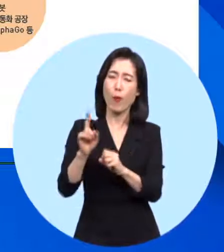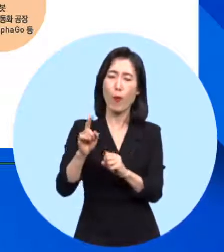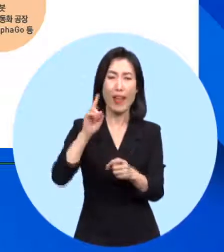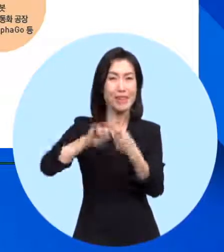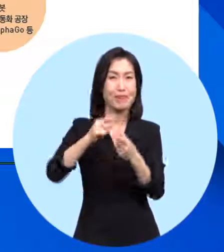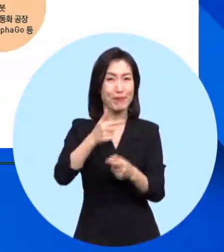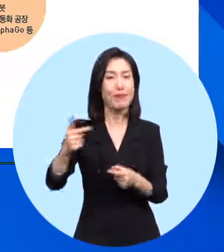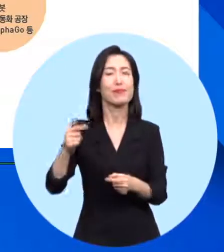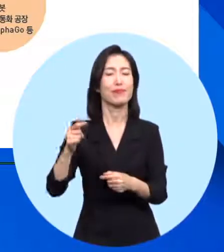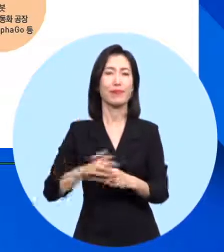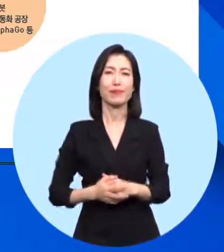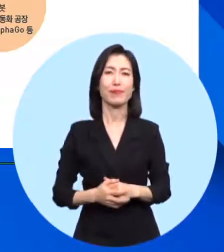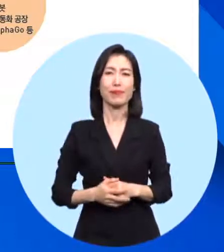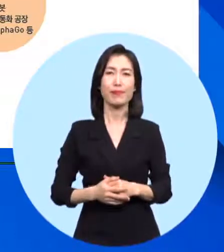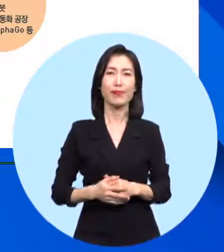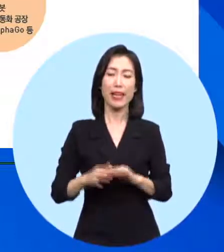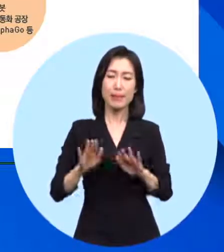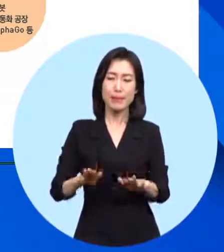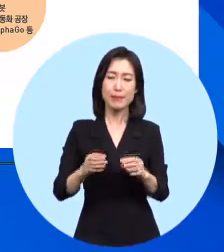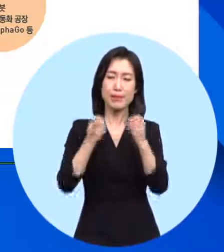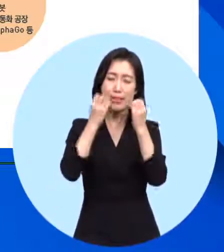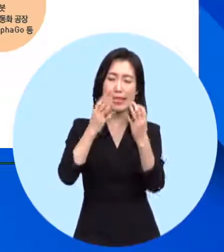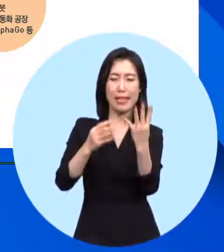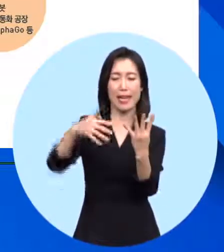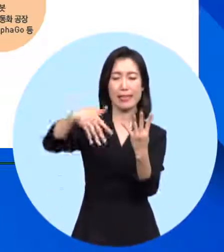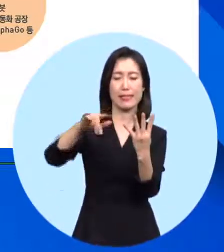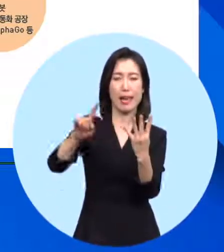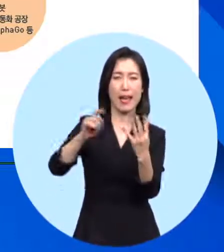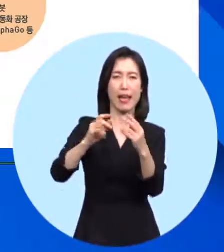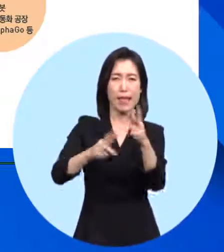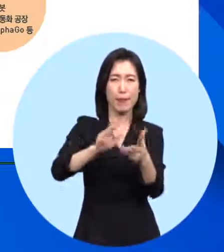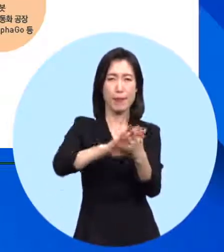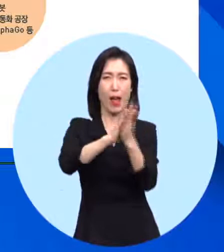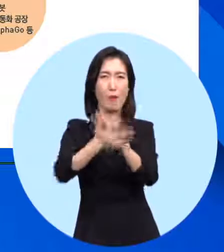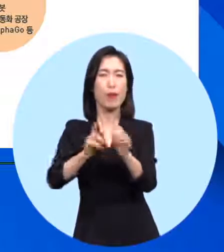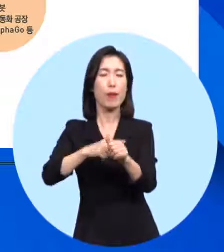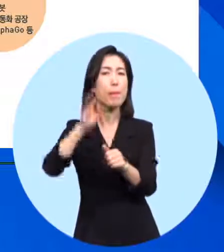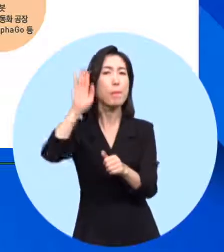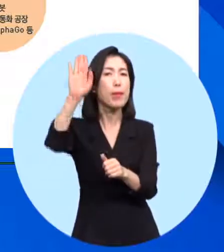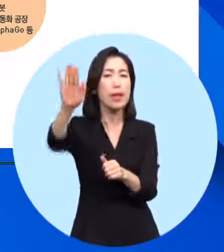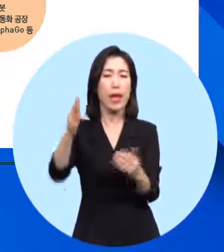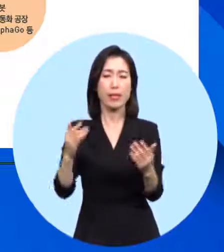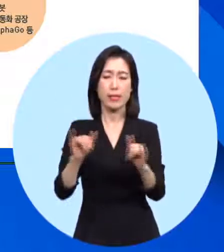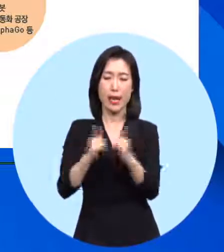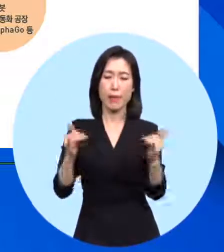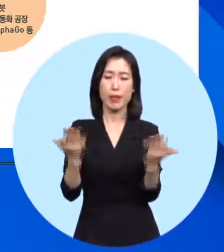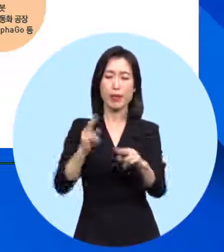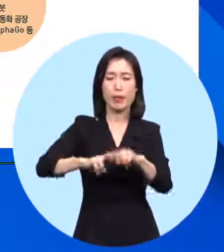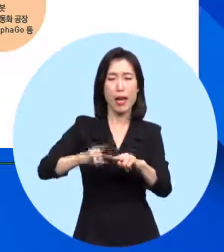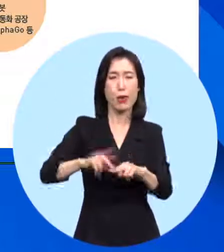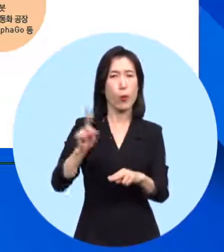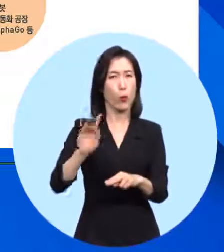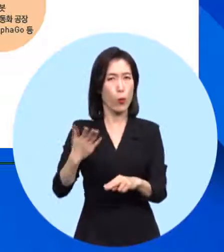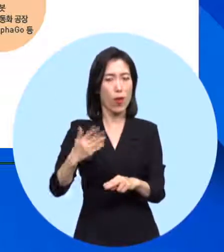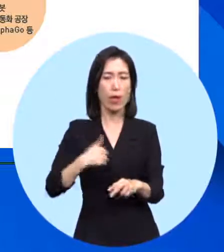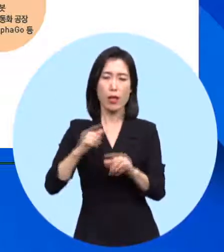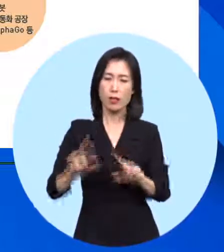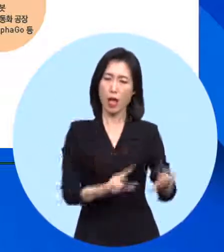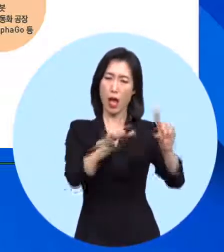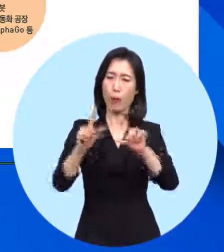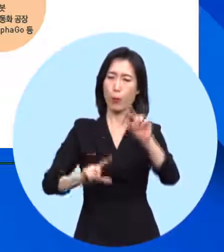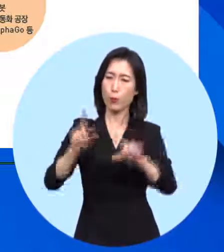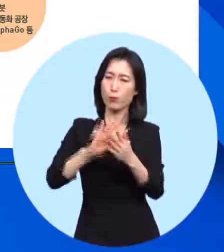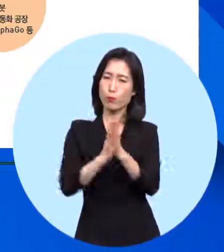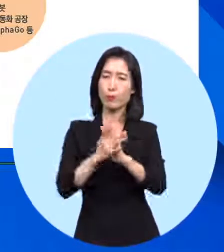그다음에 이런 또 새로운 4차 산업혁명이 미래 일자리에는 어떤 영향을 미치고, 또 우리 생활에 어떻게 될는지 이런